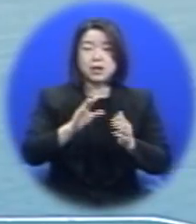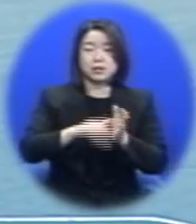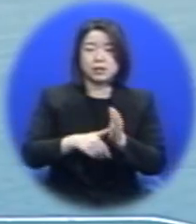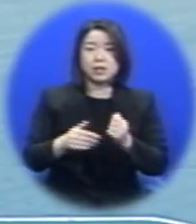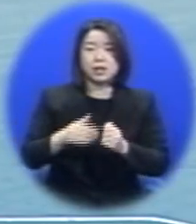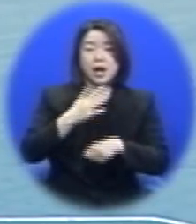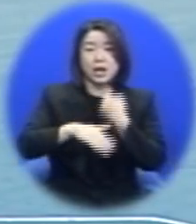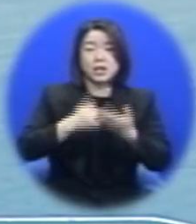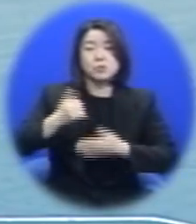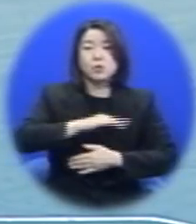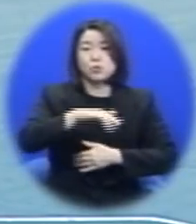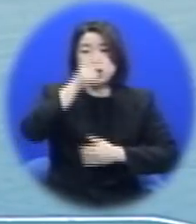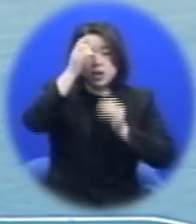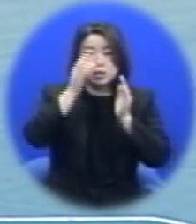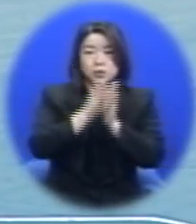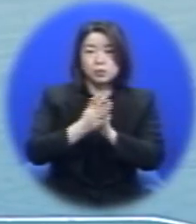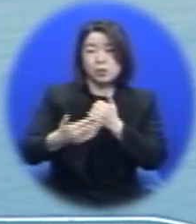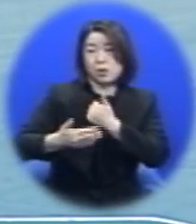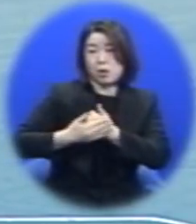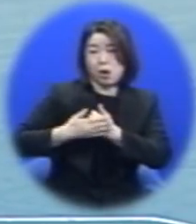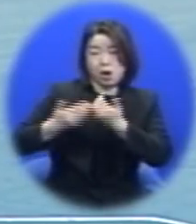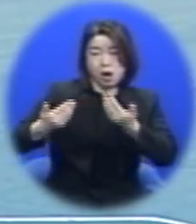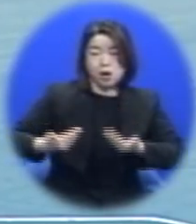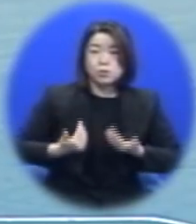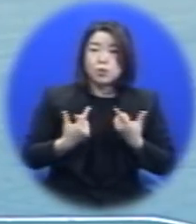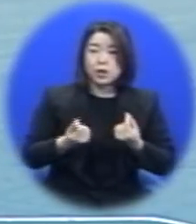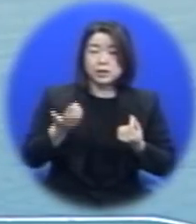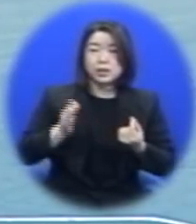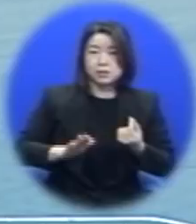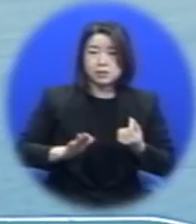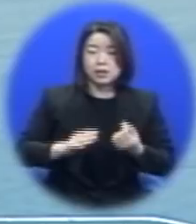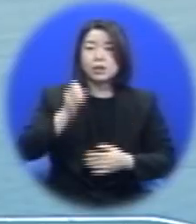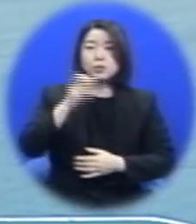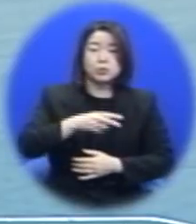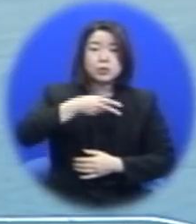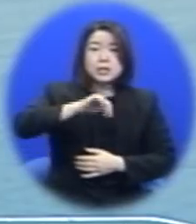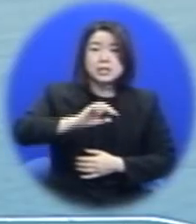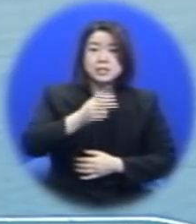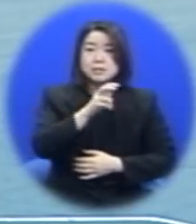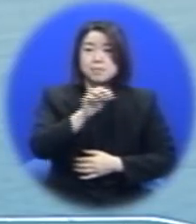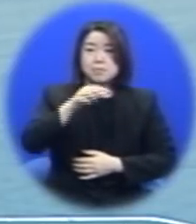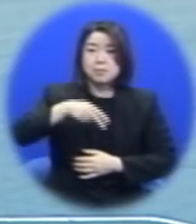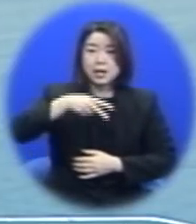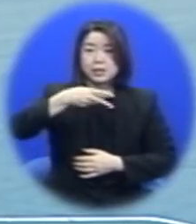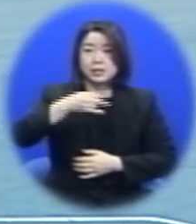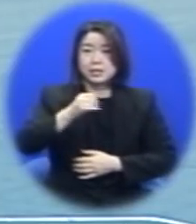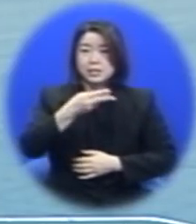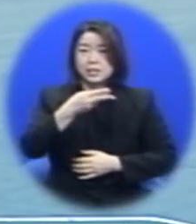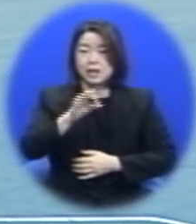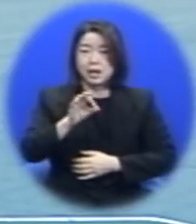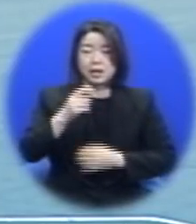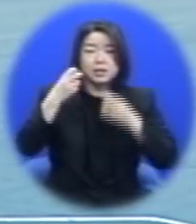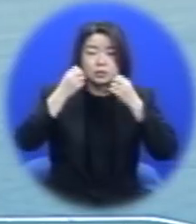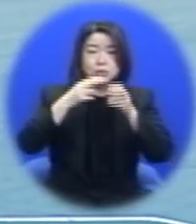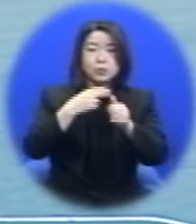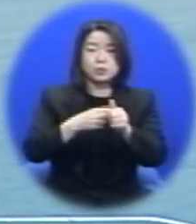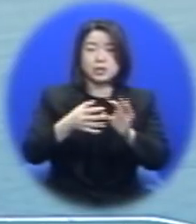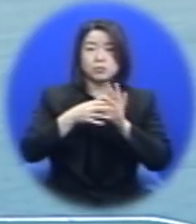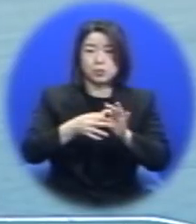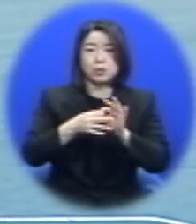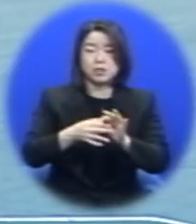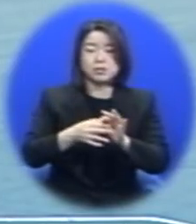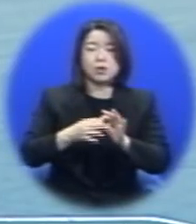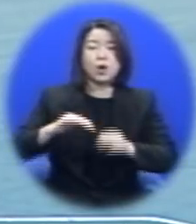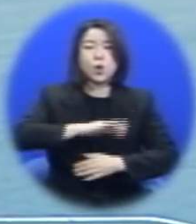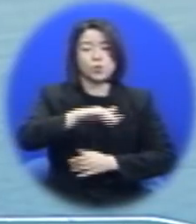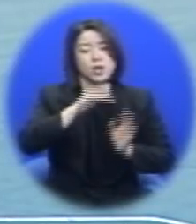느낌을 받았는데 신 마띠아 선교사님을 통해서 하나님이 또다시 우리가 계속 기도하라고 말씀하시는